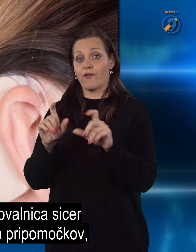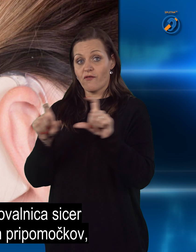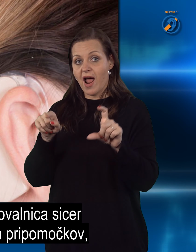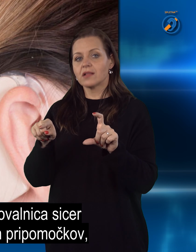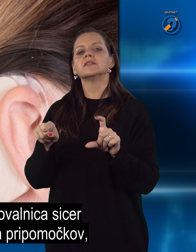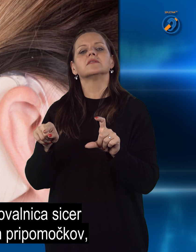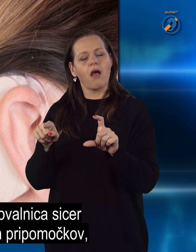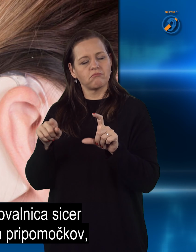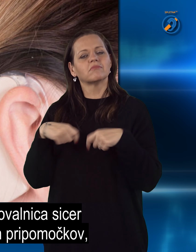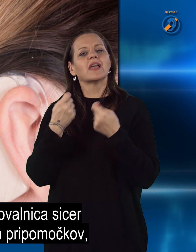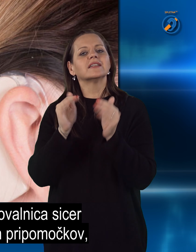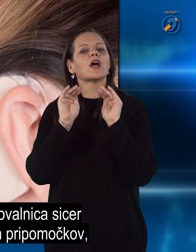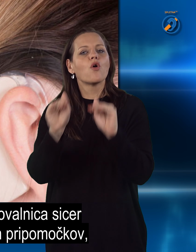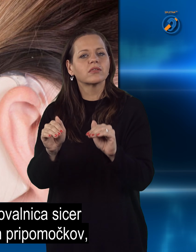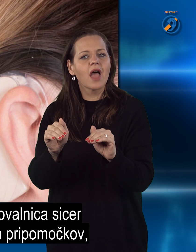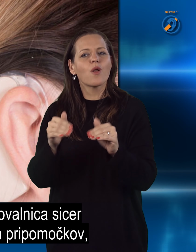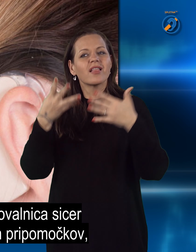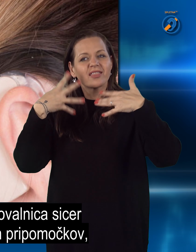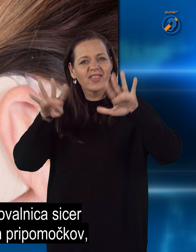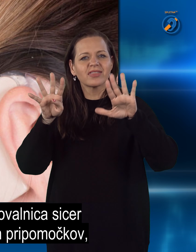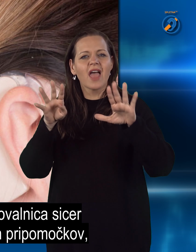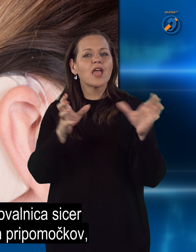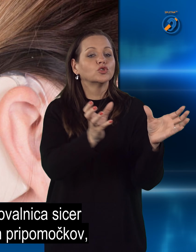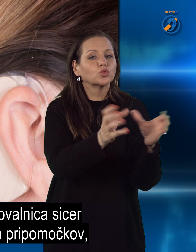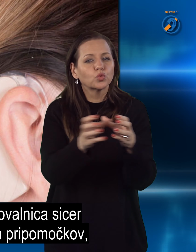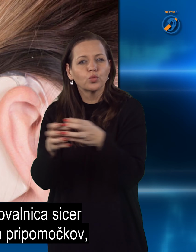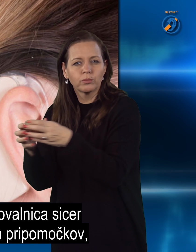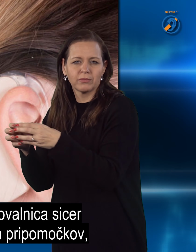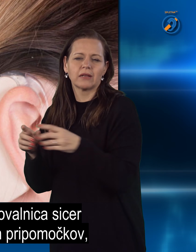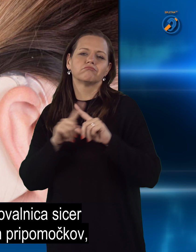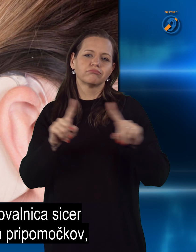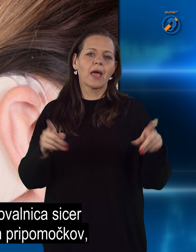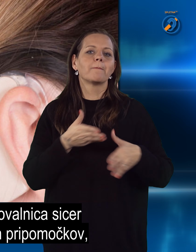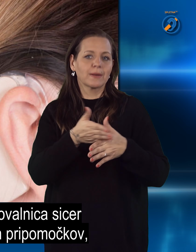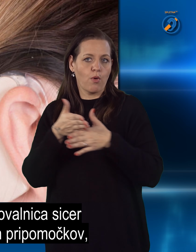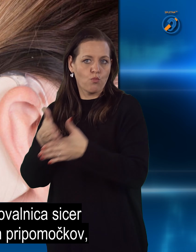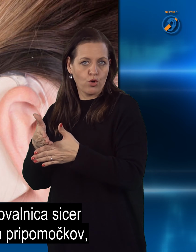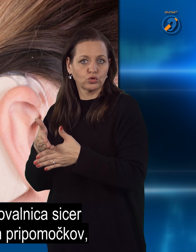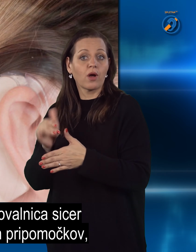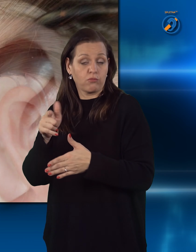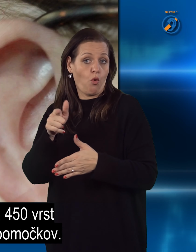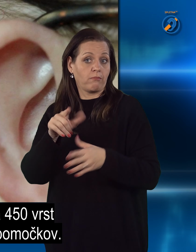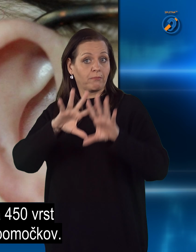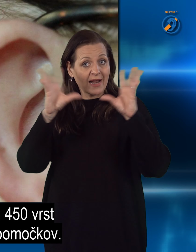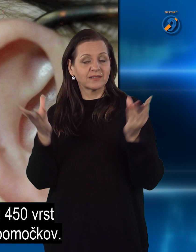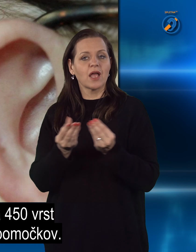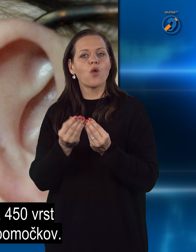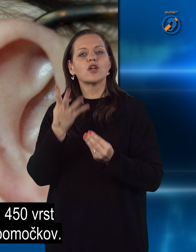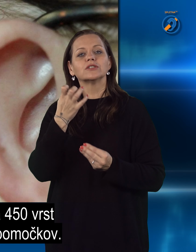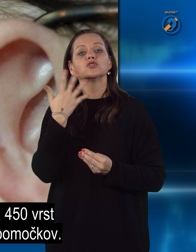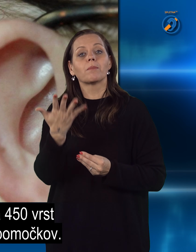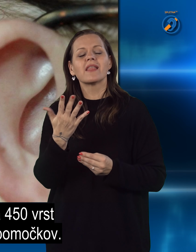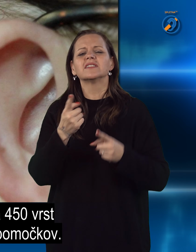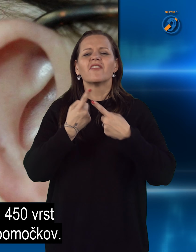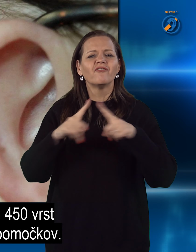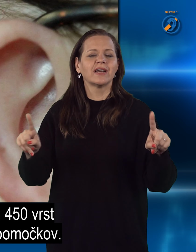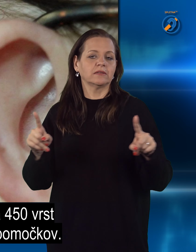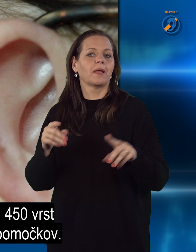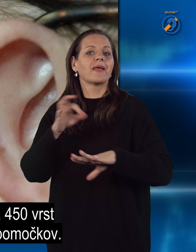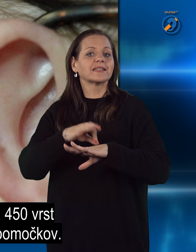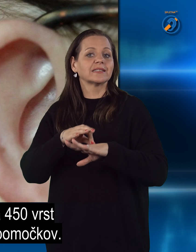Zdravstvena zavarovalnica sicer zagotavlja 19 skupin pripomočkov, kar predstavlja 450 vrst